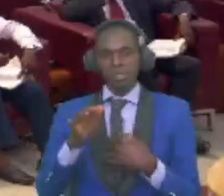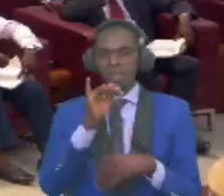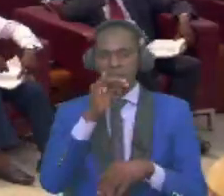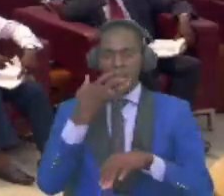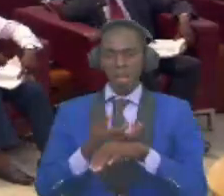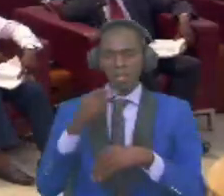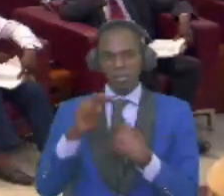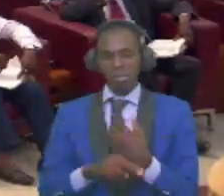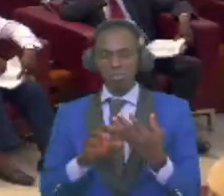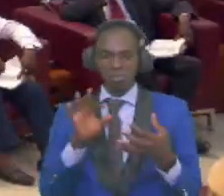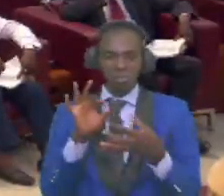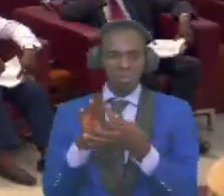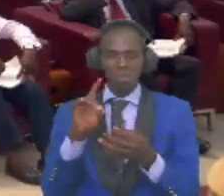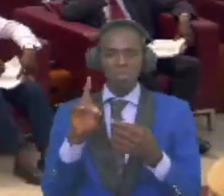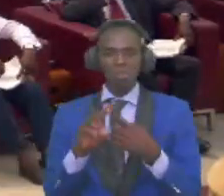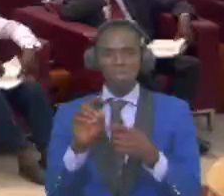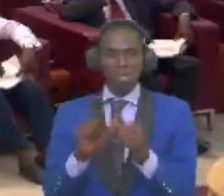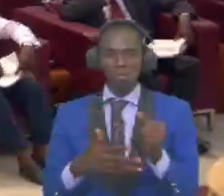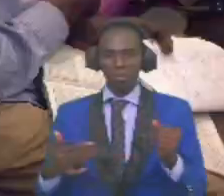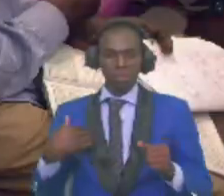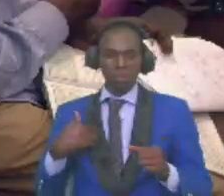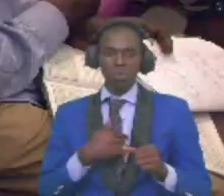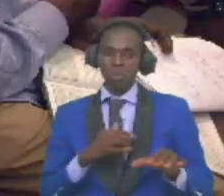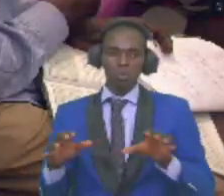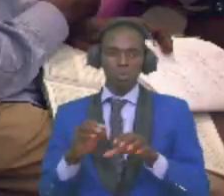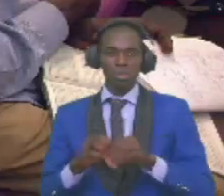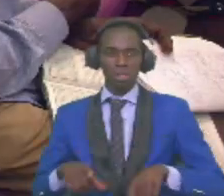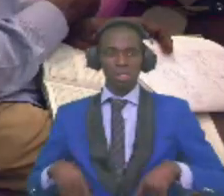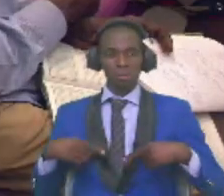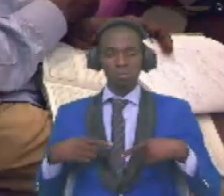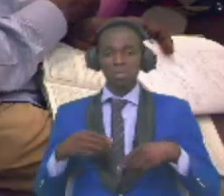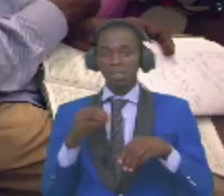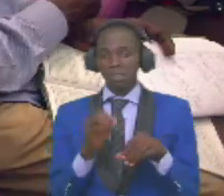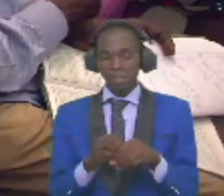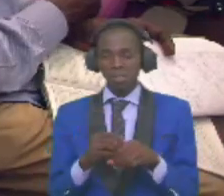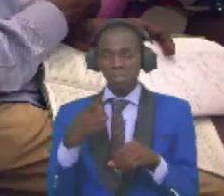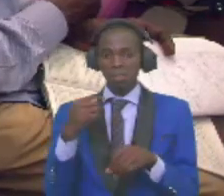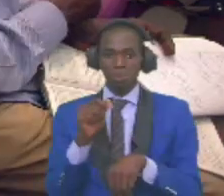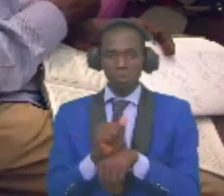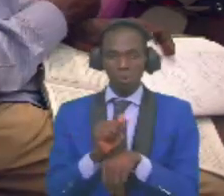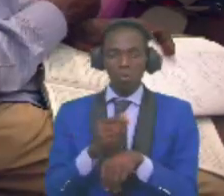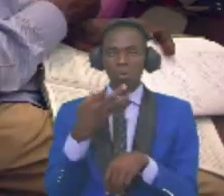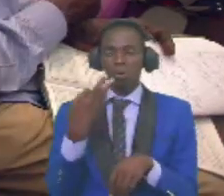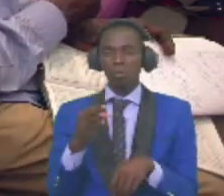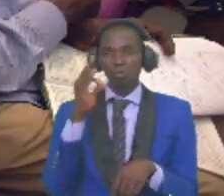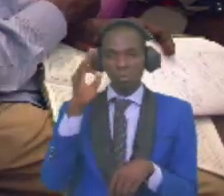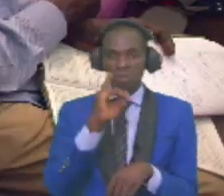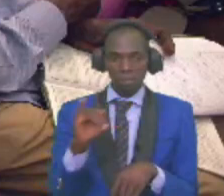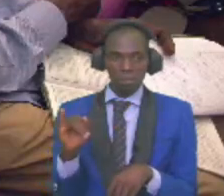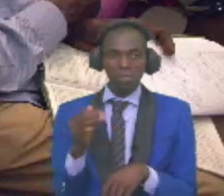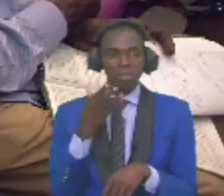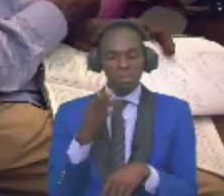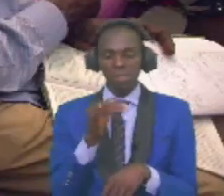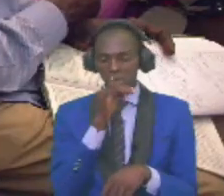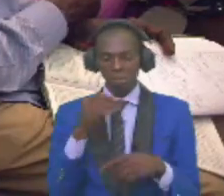qui est relié à tout ce qu'on fait dans la vie dans le ministère dans le ministère de l'évangile et à